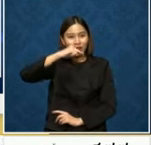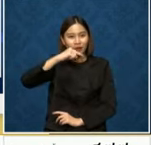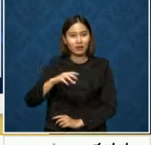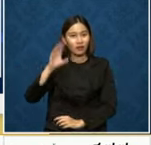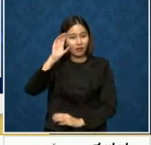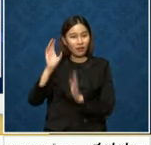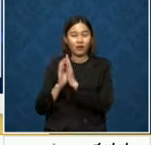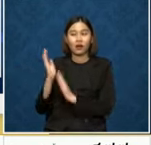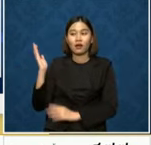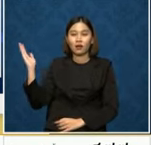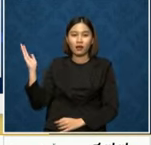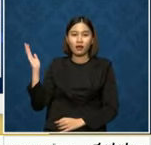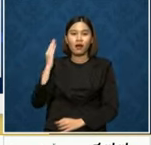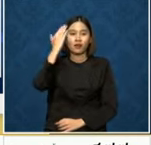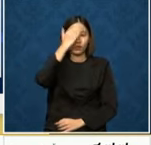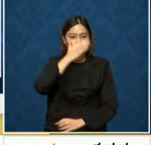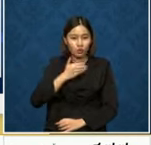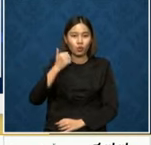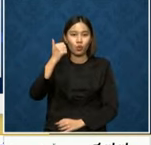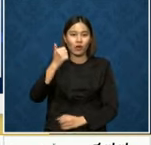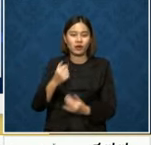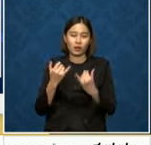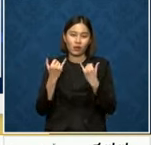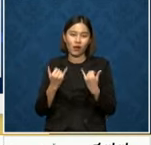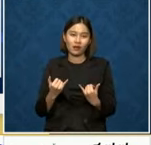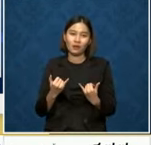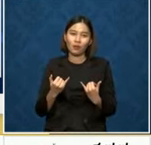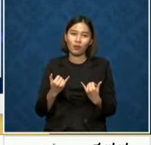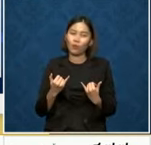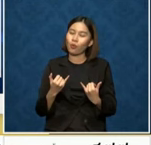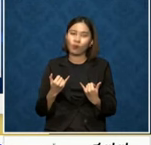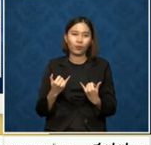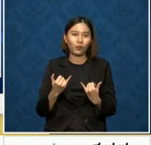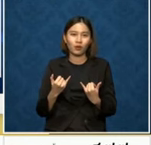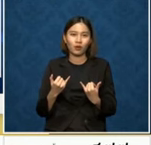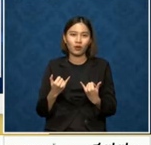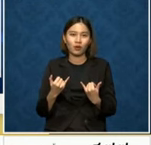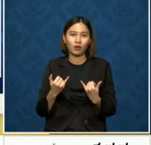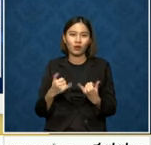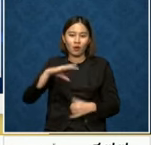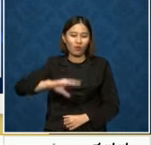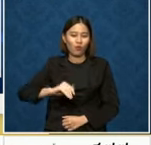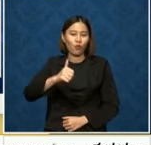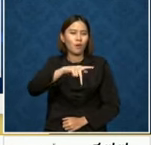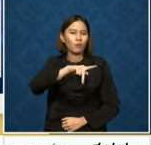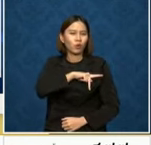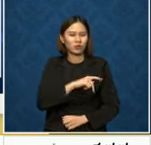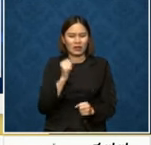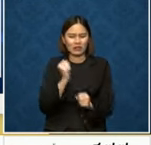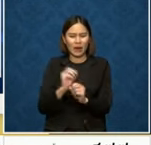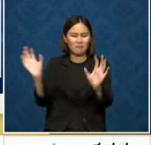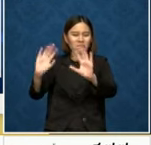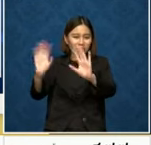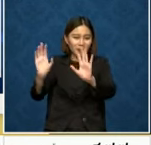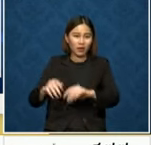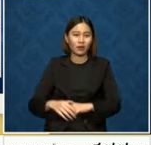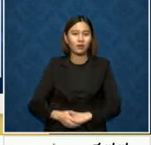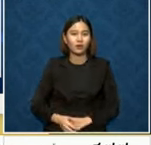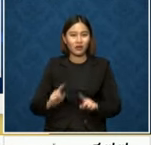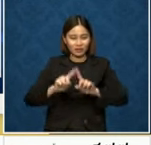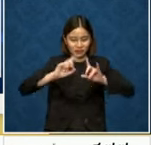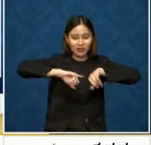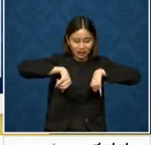วยไหมผมบอกแล้วว่าวันนี้ถ้าถามบอกโอ้ยเมืองพุทธอย่าทำเลยแต่ว่าที่จริงเจ้า